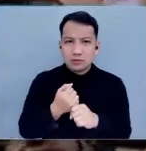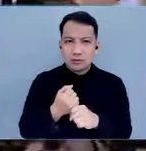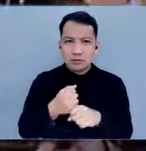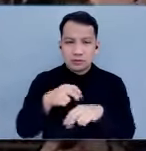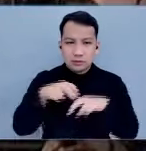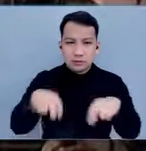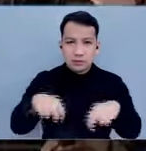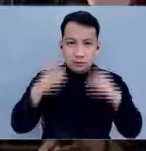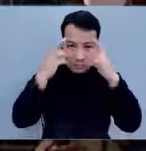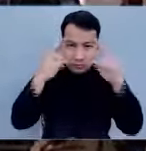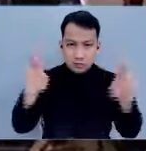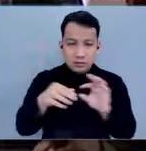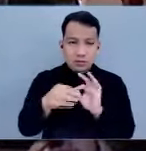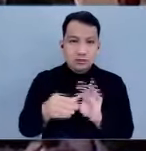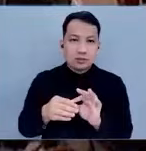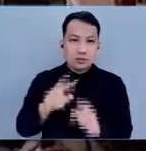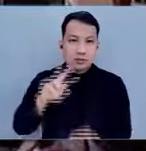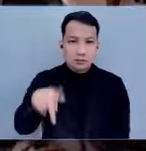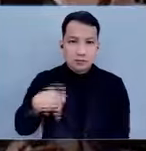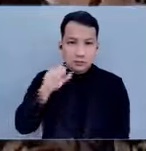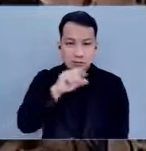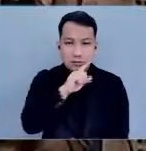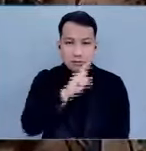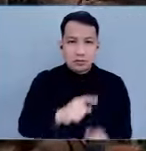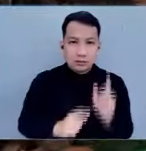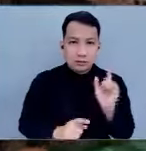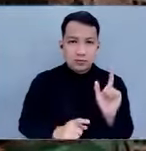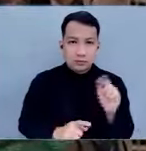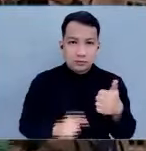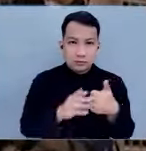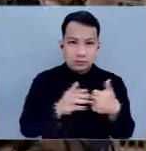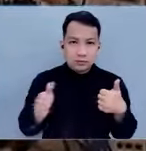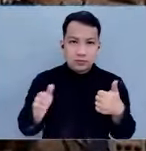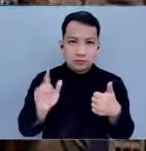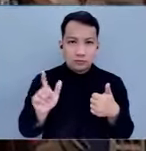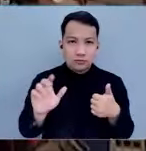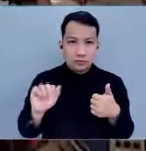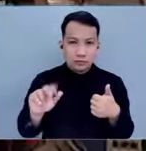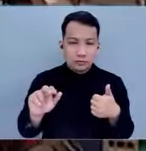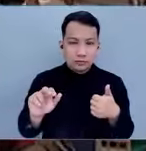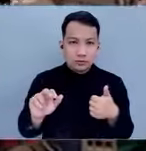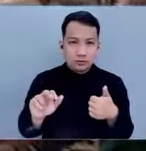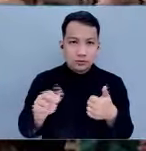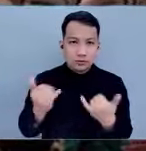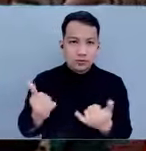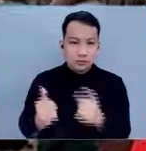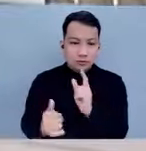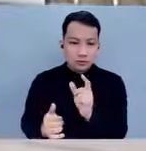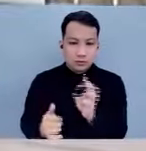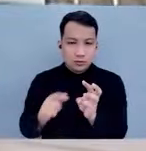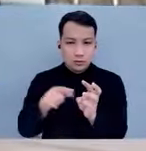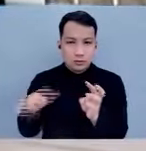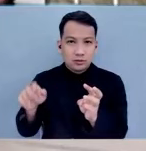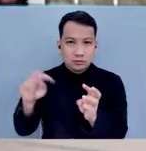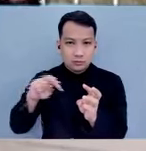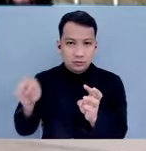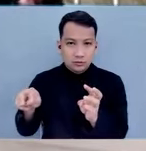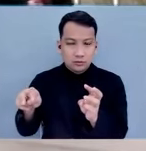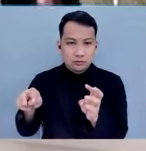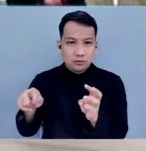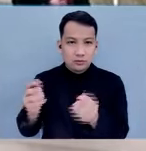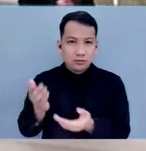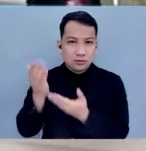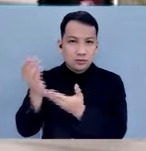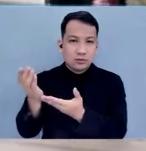ng Davao City si VP Sara noong 2010 hanggang 2013 at 2016 hanggang 2022. Nagsumitin na raw si